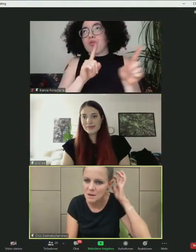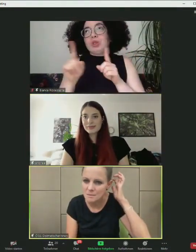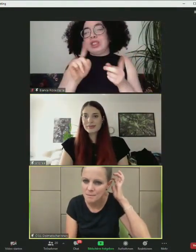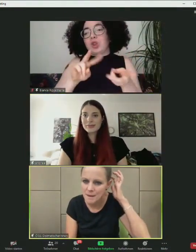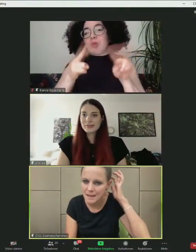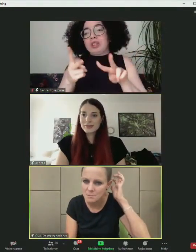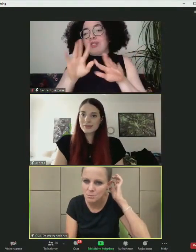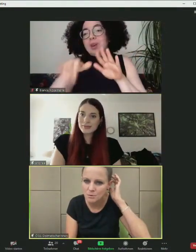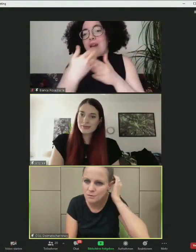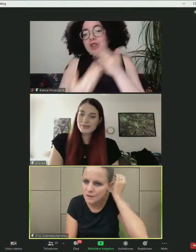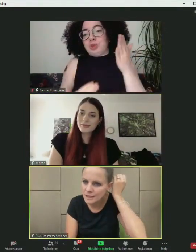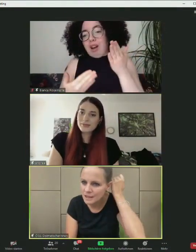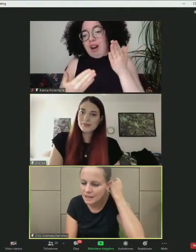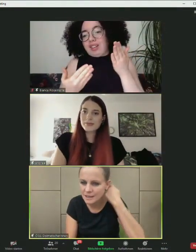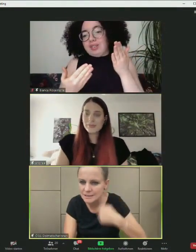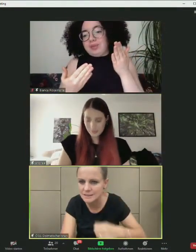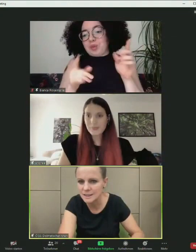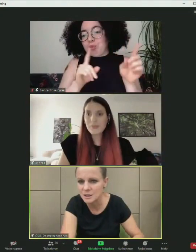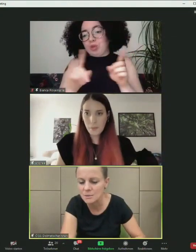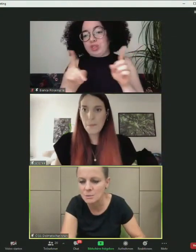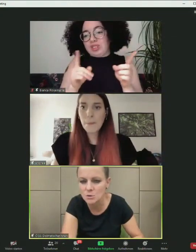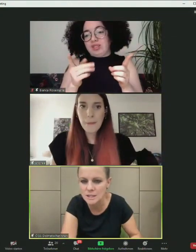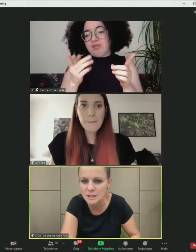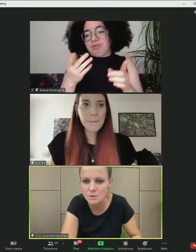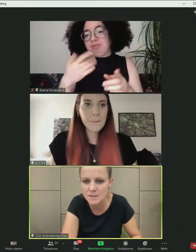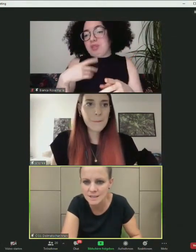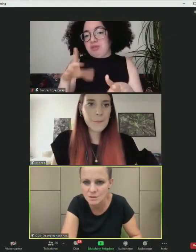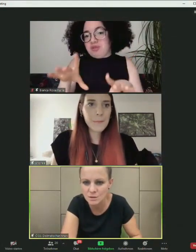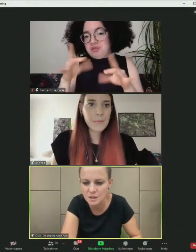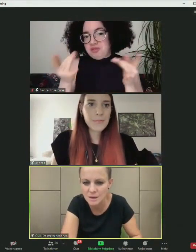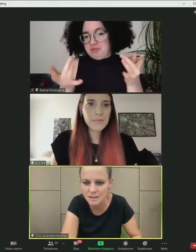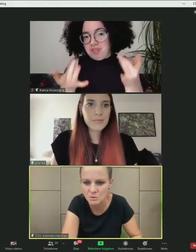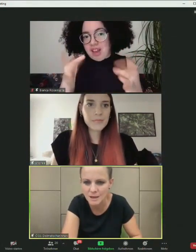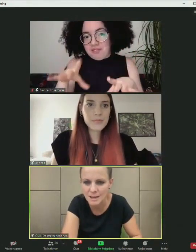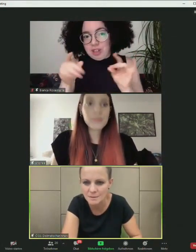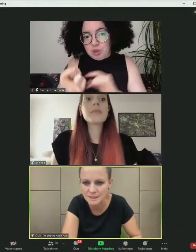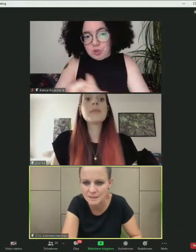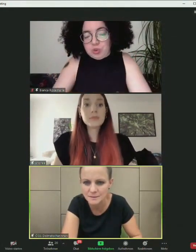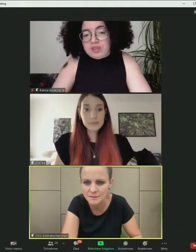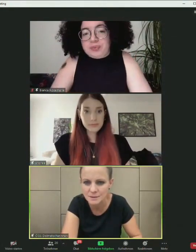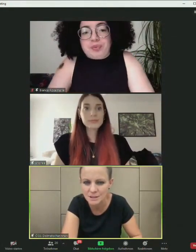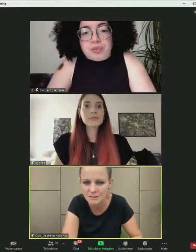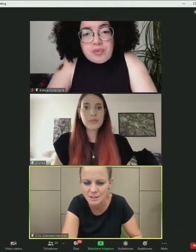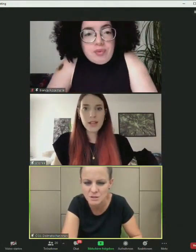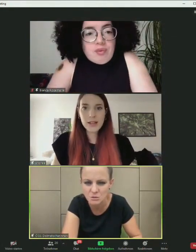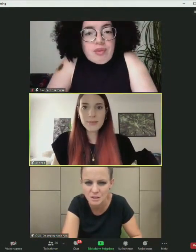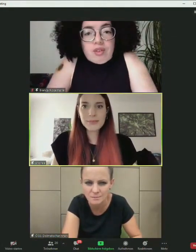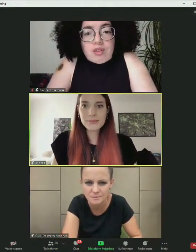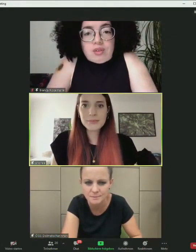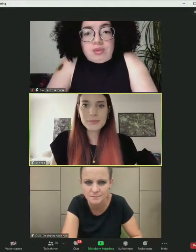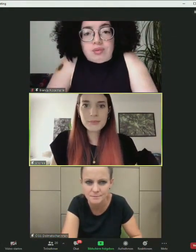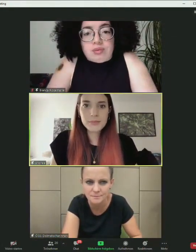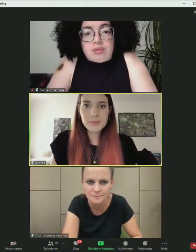Sag mal, bei meinem Profil die Musikübersetzung in Gebärdensprache, bitte. Vielleicht findest